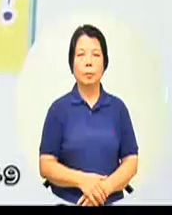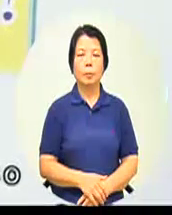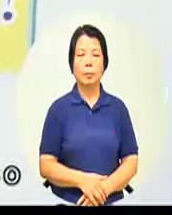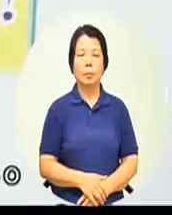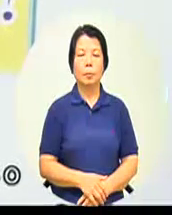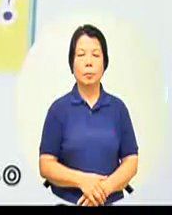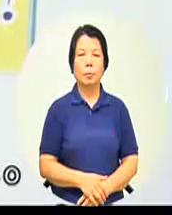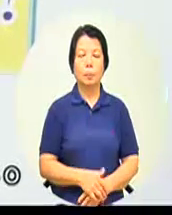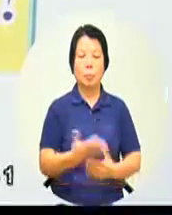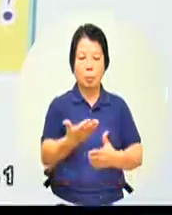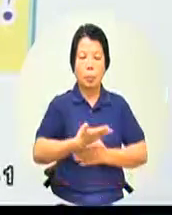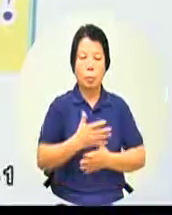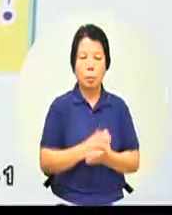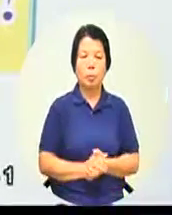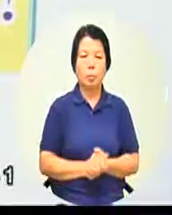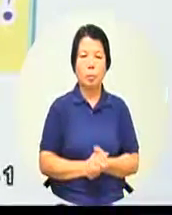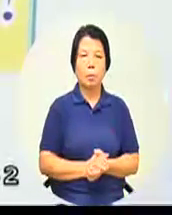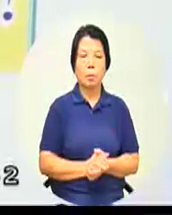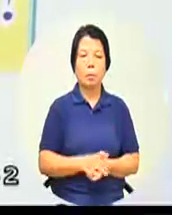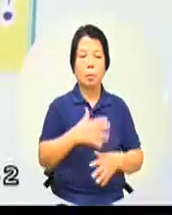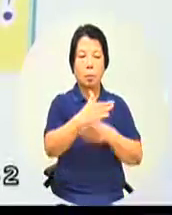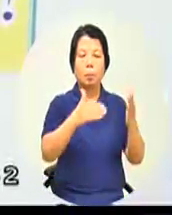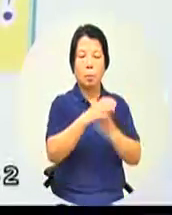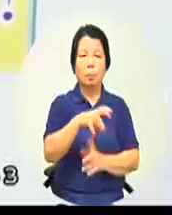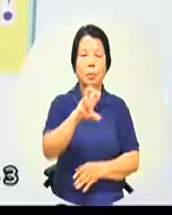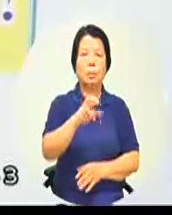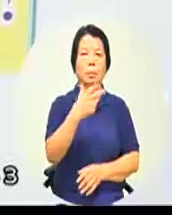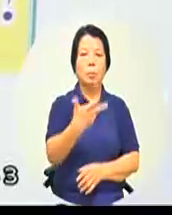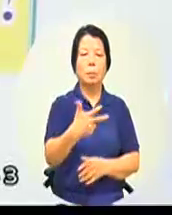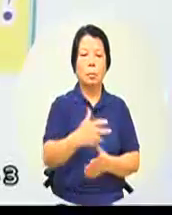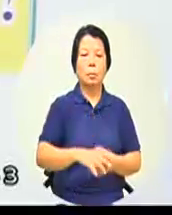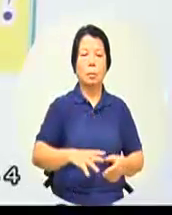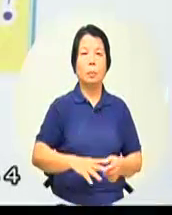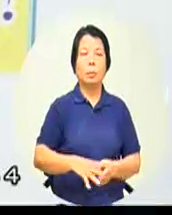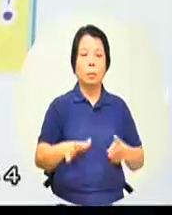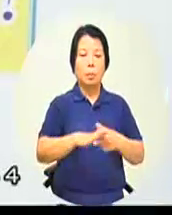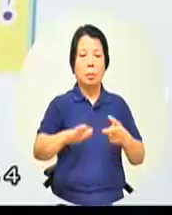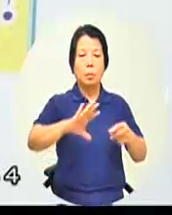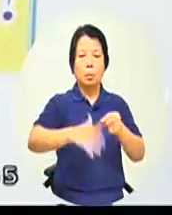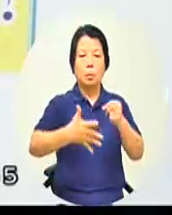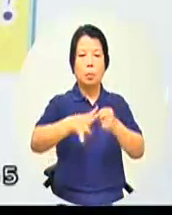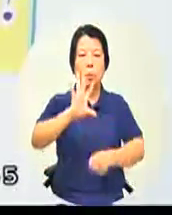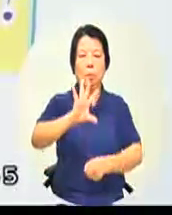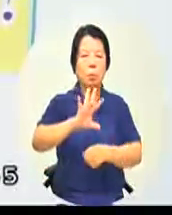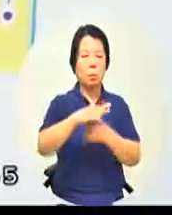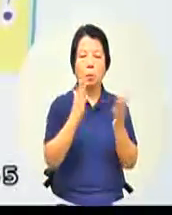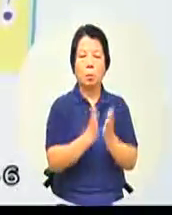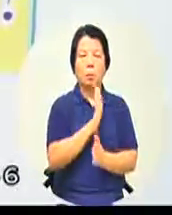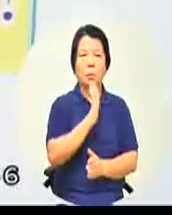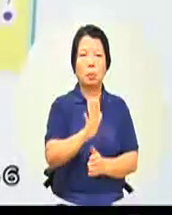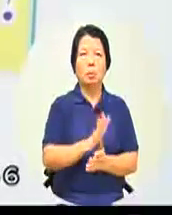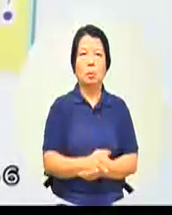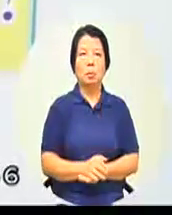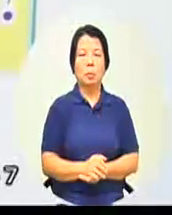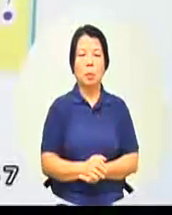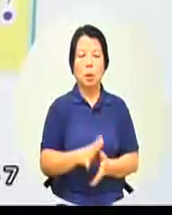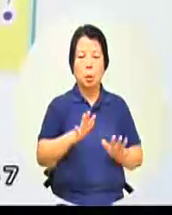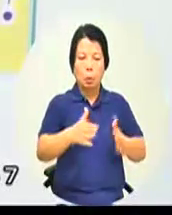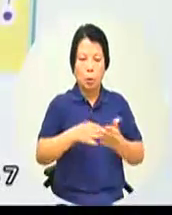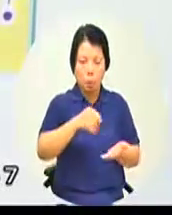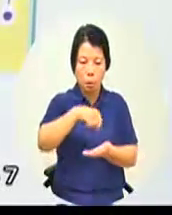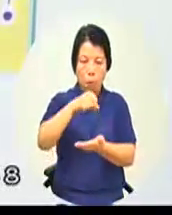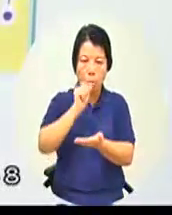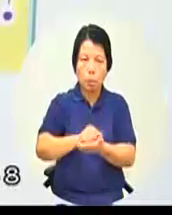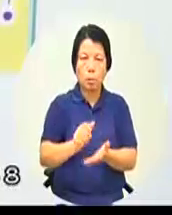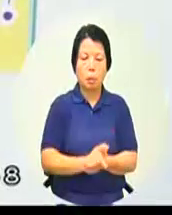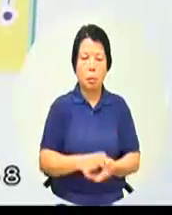总共你给我的资料87间，国中小。是安怎明明写你家爱达